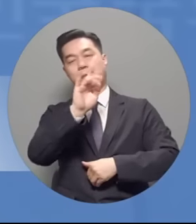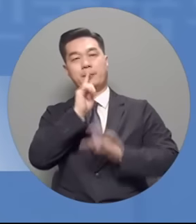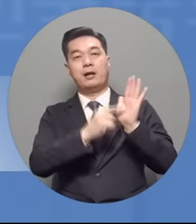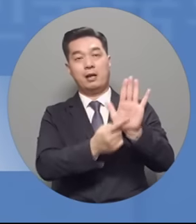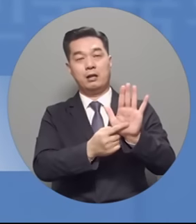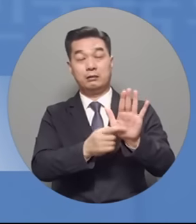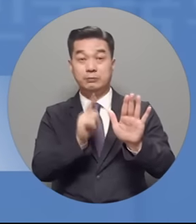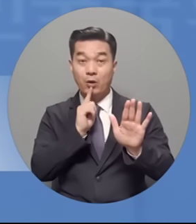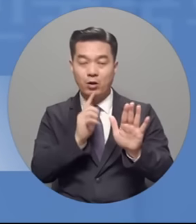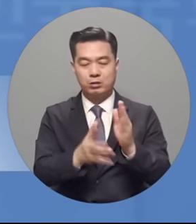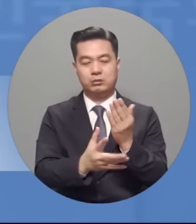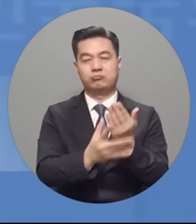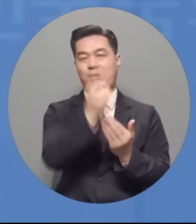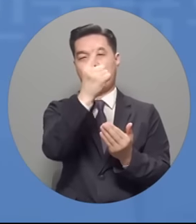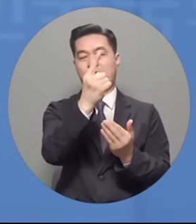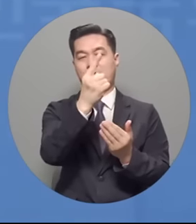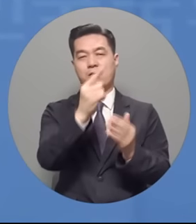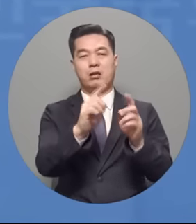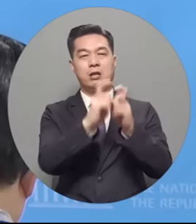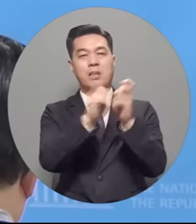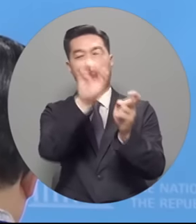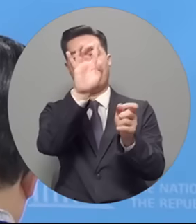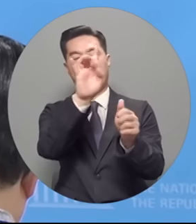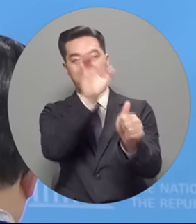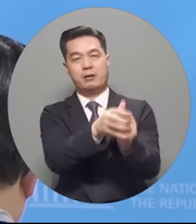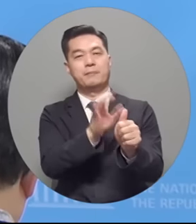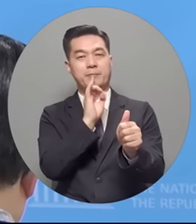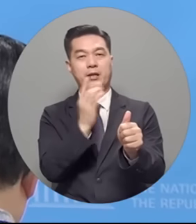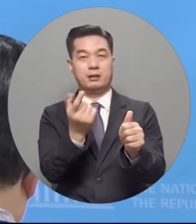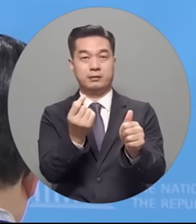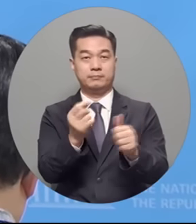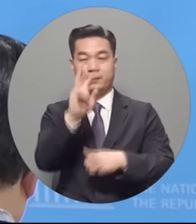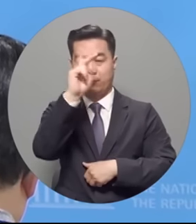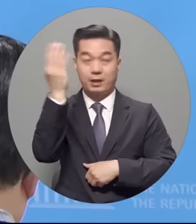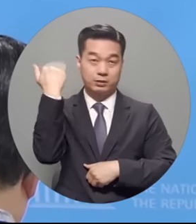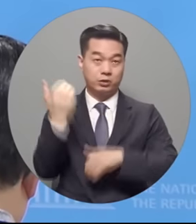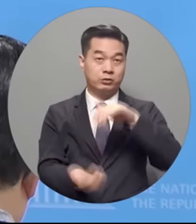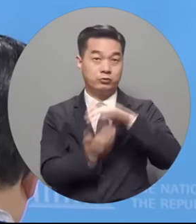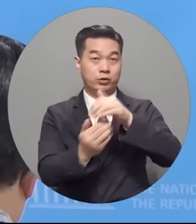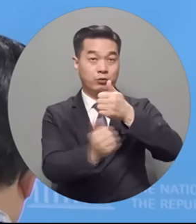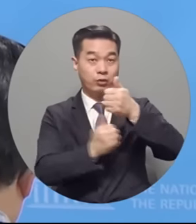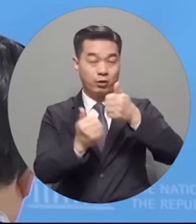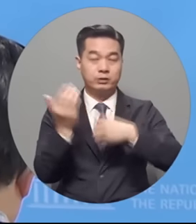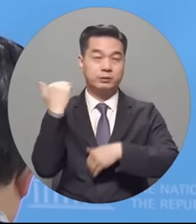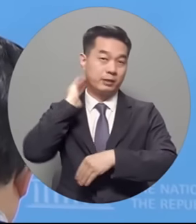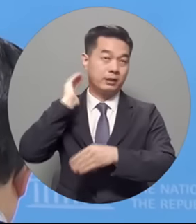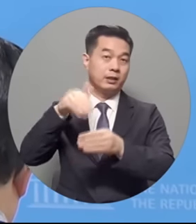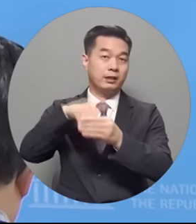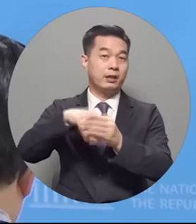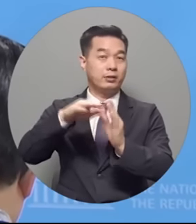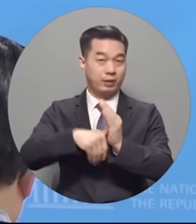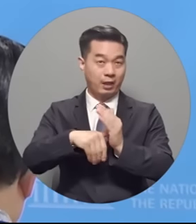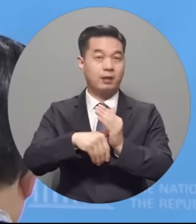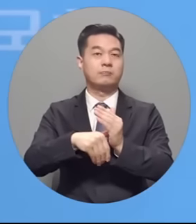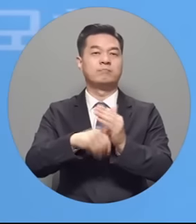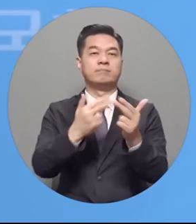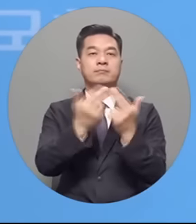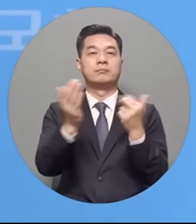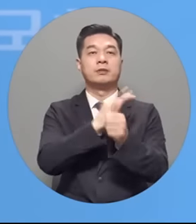사실상 단독 출마 양상이 됐습니다. 박 전 최고위원은 지난 대선 이재명 캠프 수석